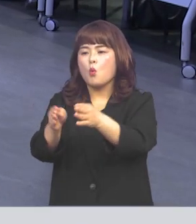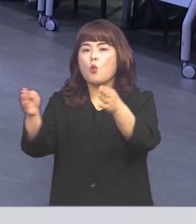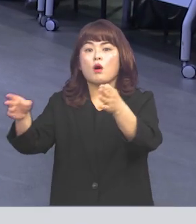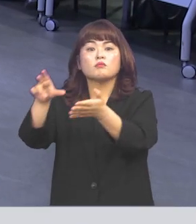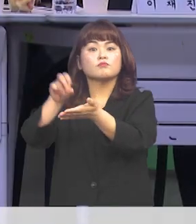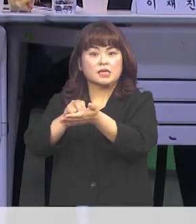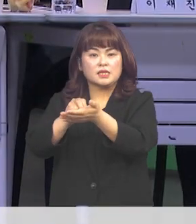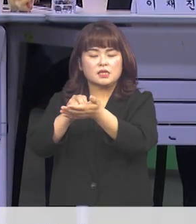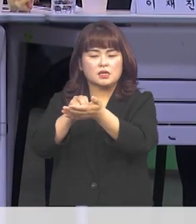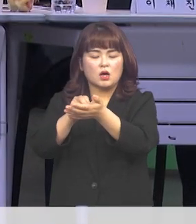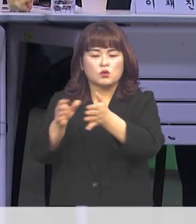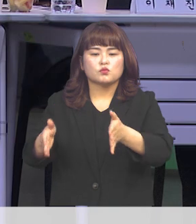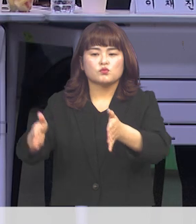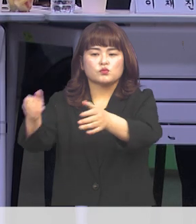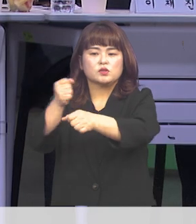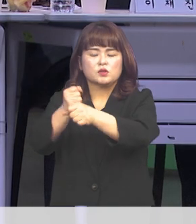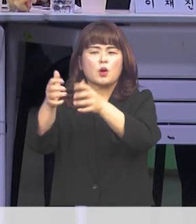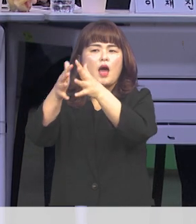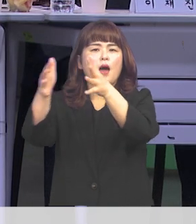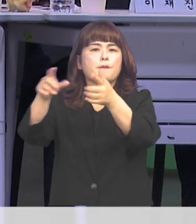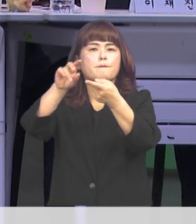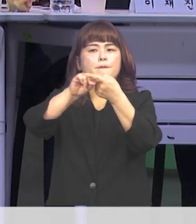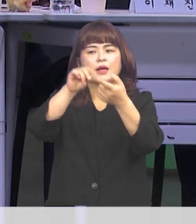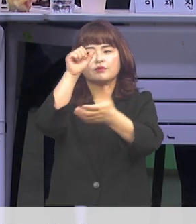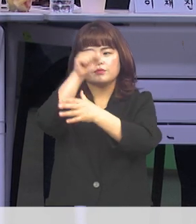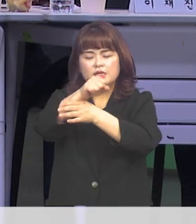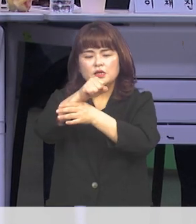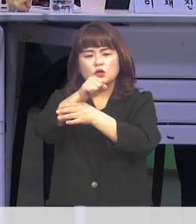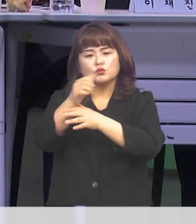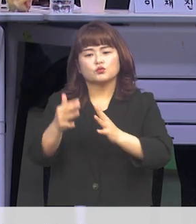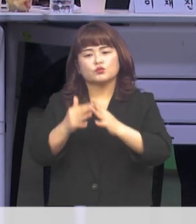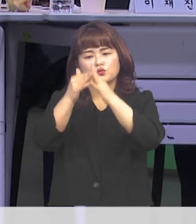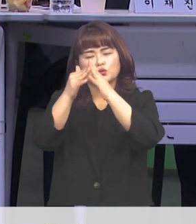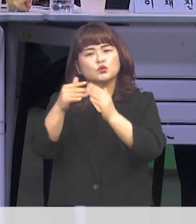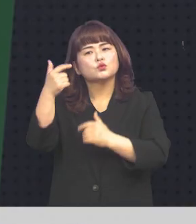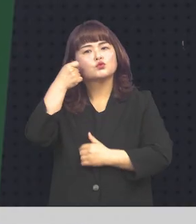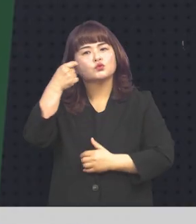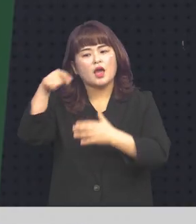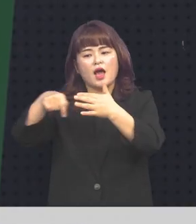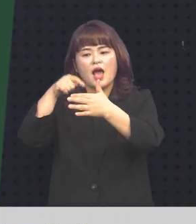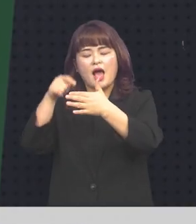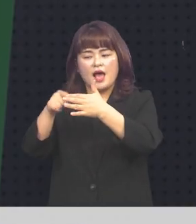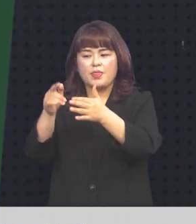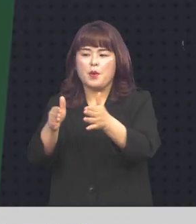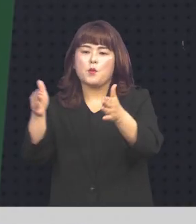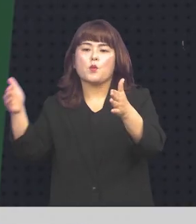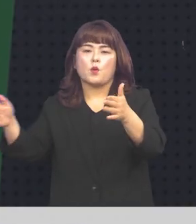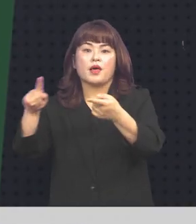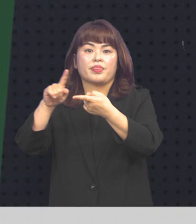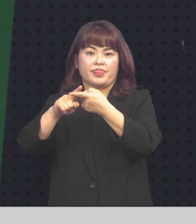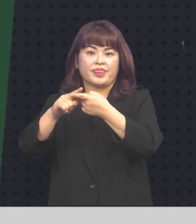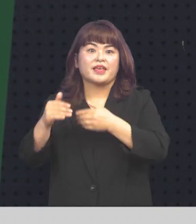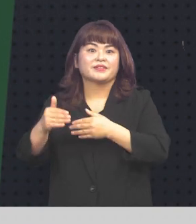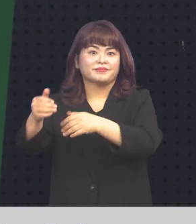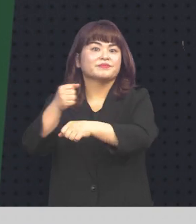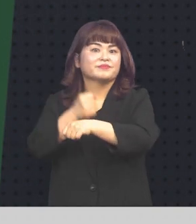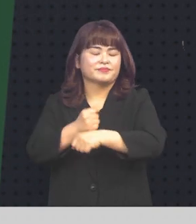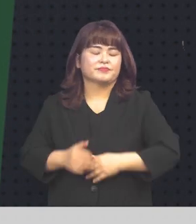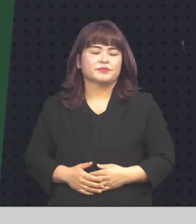문제는 도로를 설치한 지역주택조합의 준공 후 6개월 안에 시가 확장 공사를 추진하겠다고